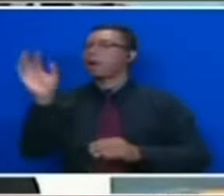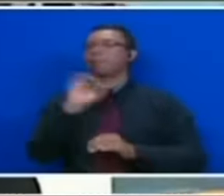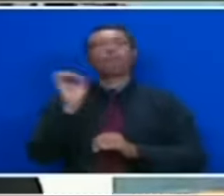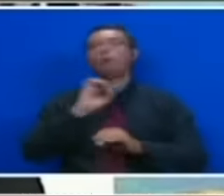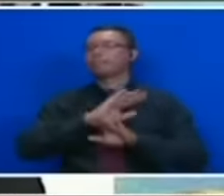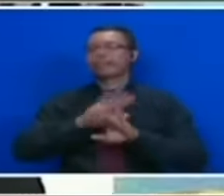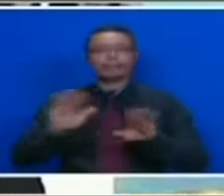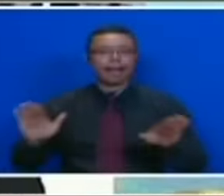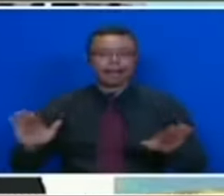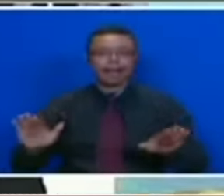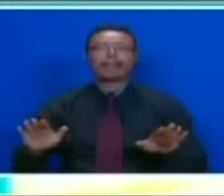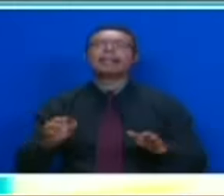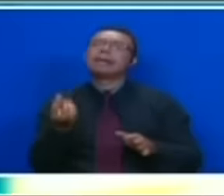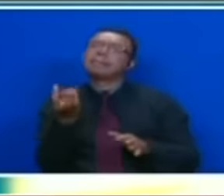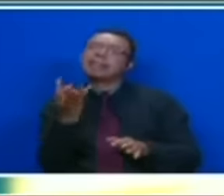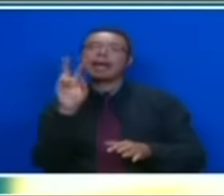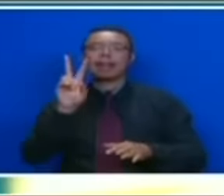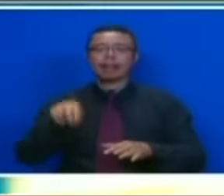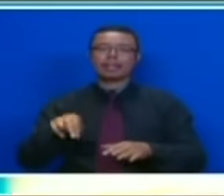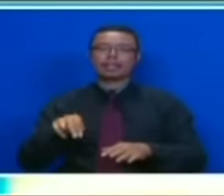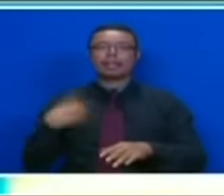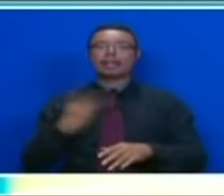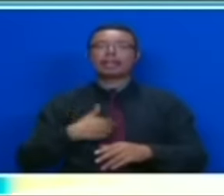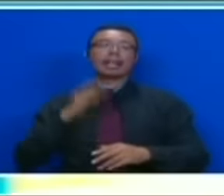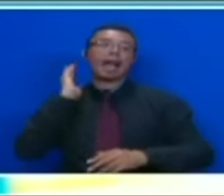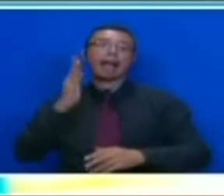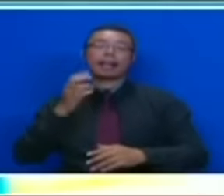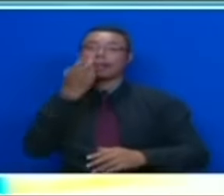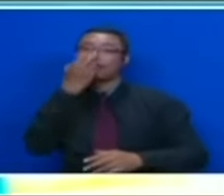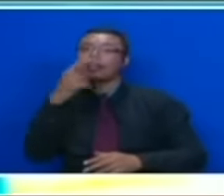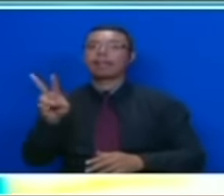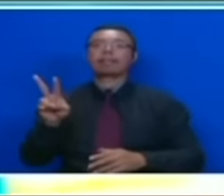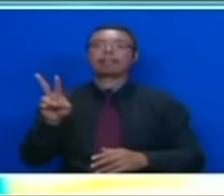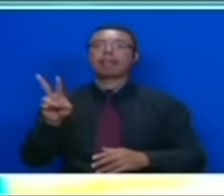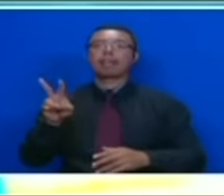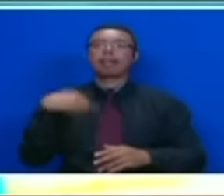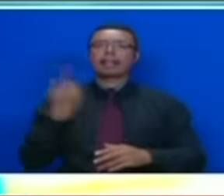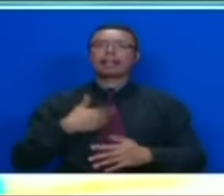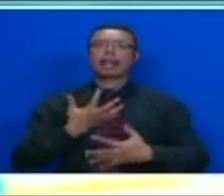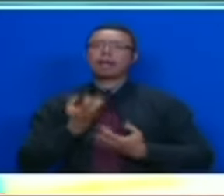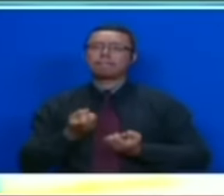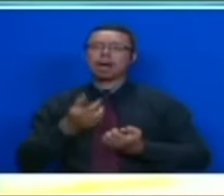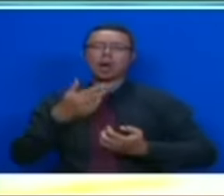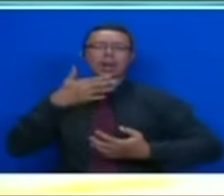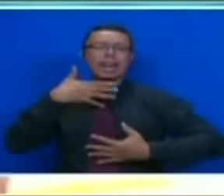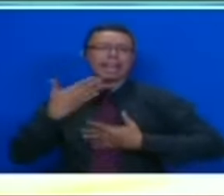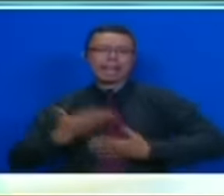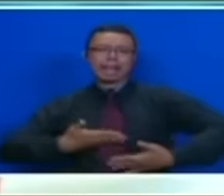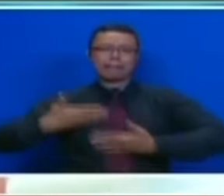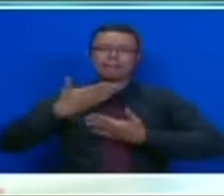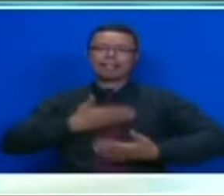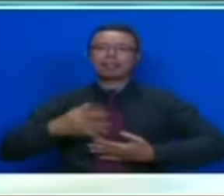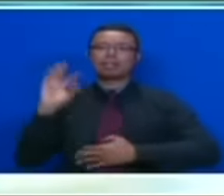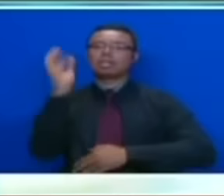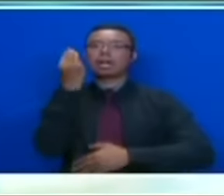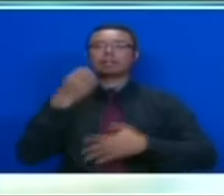selesai. Sebentar lagi kita akan menyaksikan, kita akan menikmati Jakarta